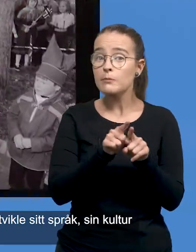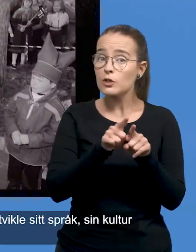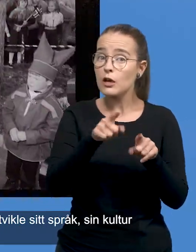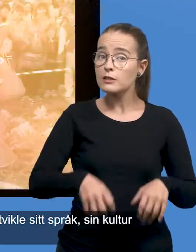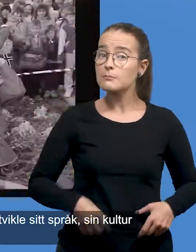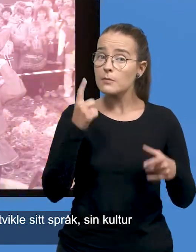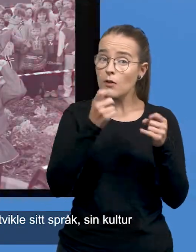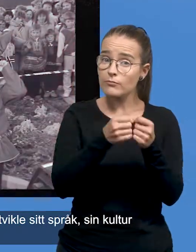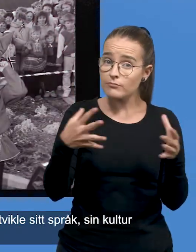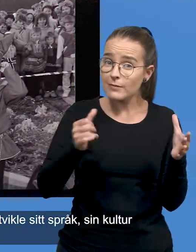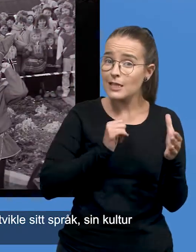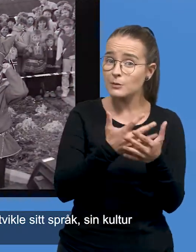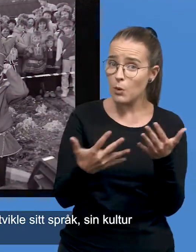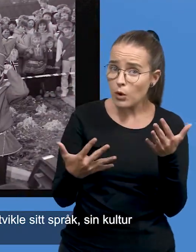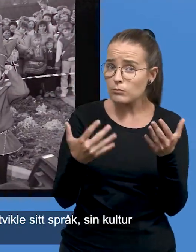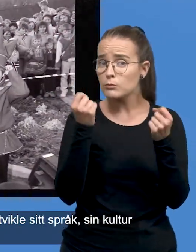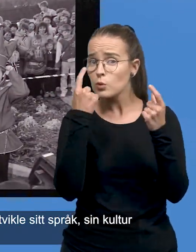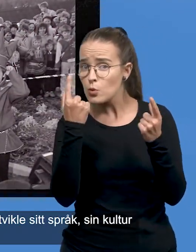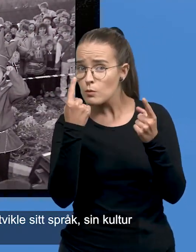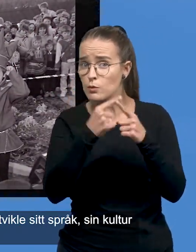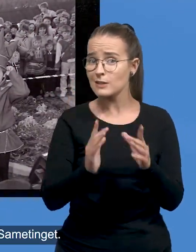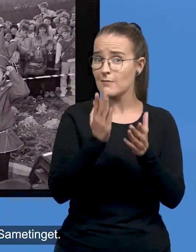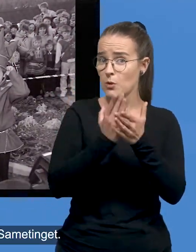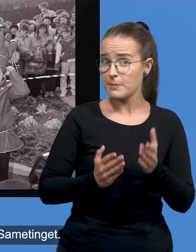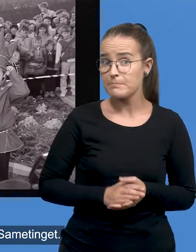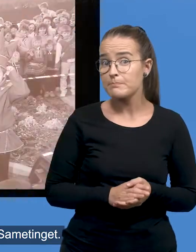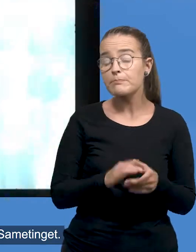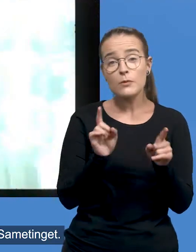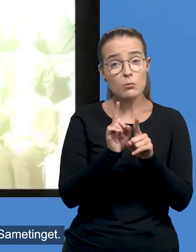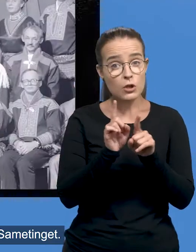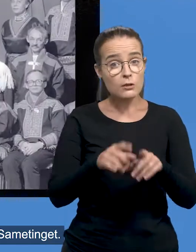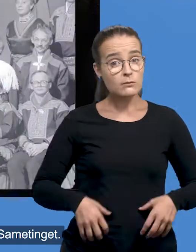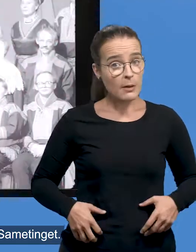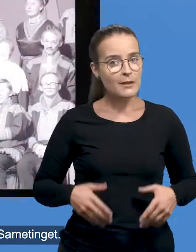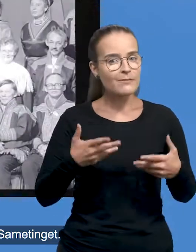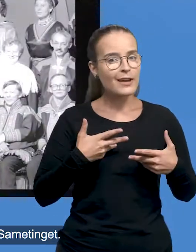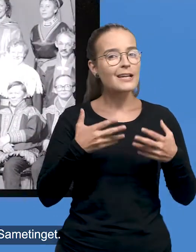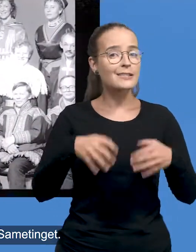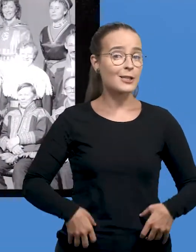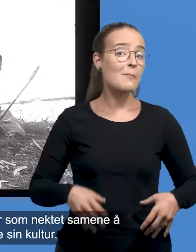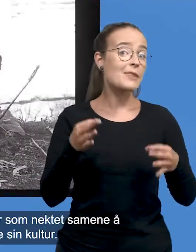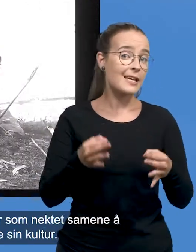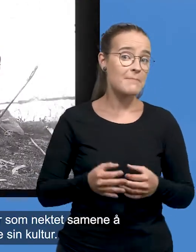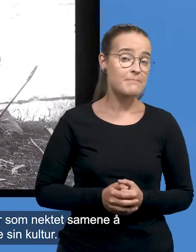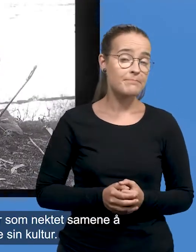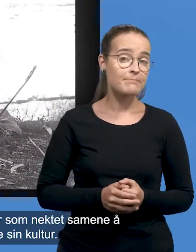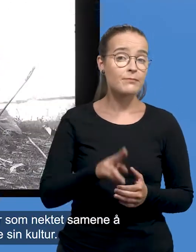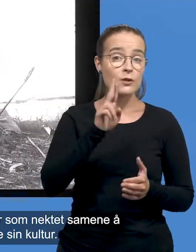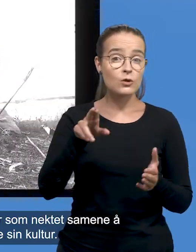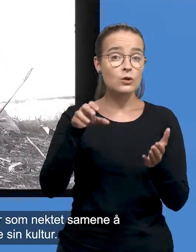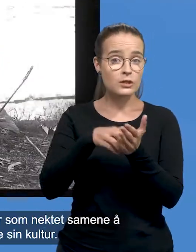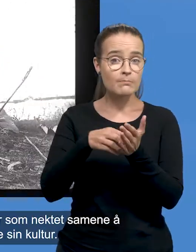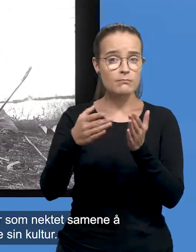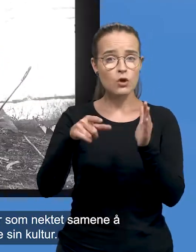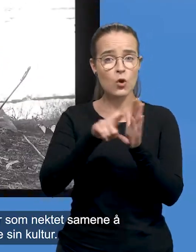at samer kan utvikle sitt språk, sin kultur og levesett. Og den førte til at samene fikk Sametinget. Den norske staten